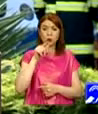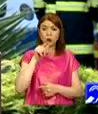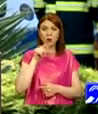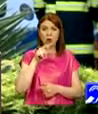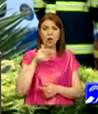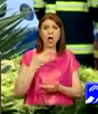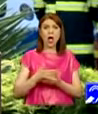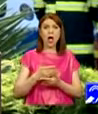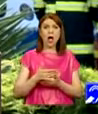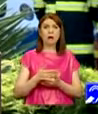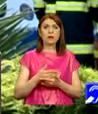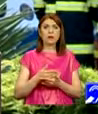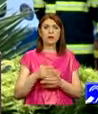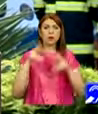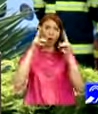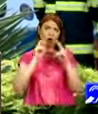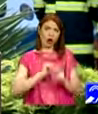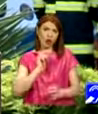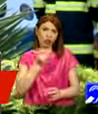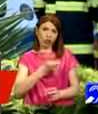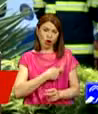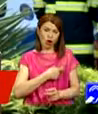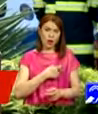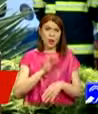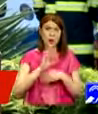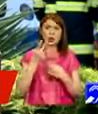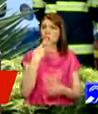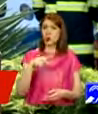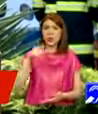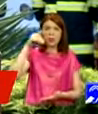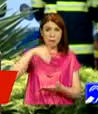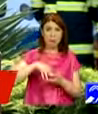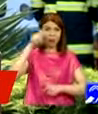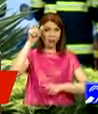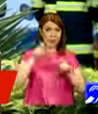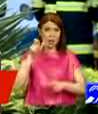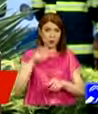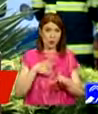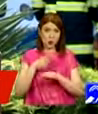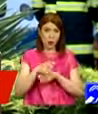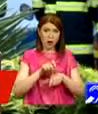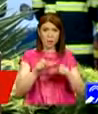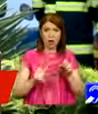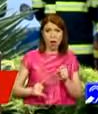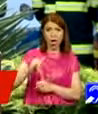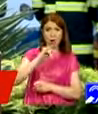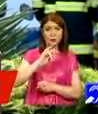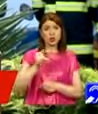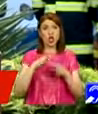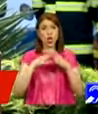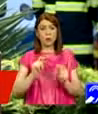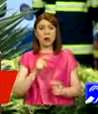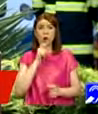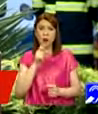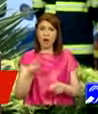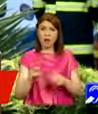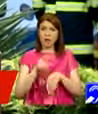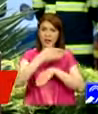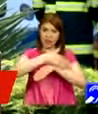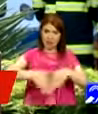au efectuat formalitățile de control peste 200.000 de persoane, precum și cea româno-ungară, cu